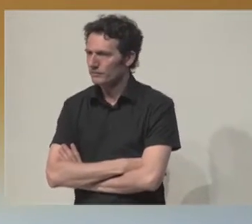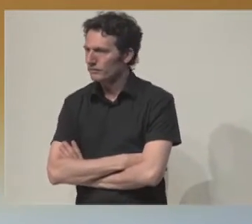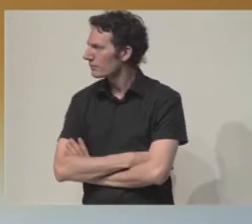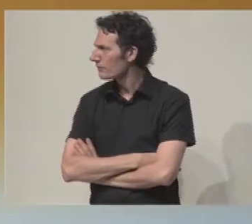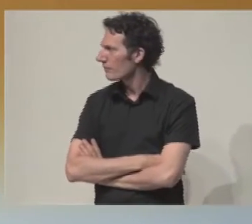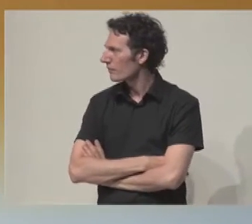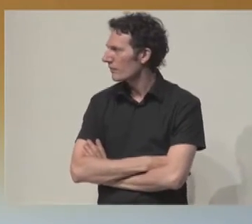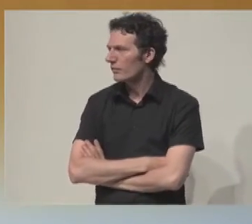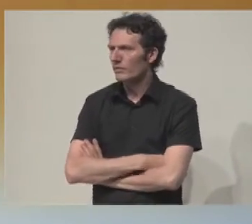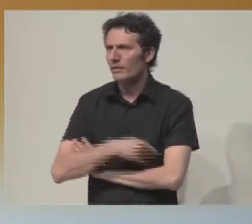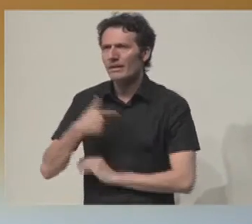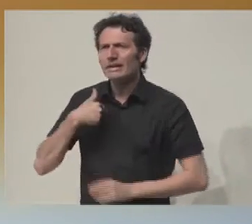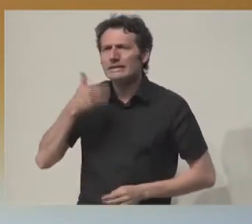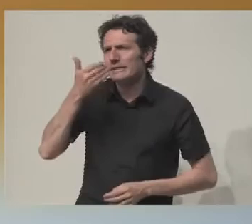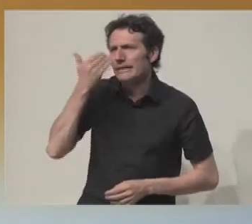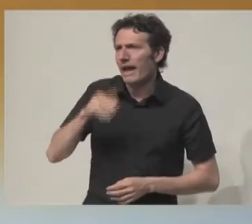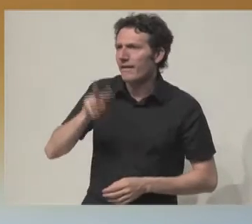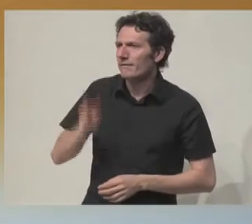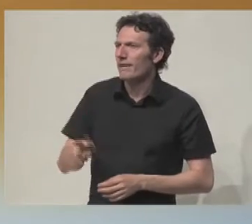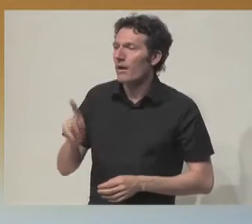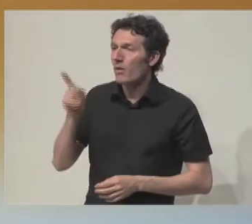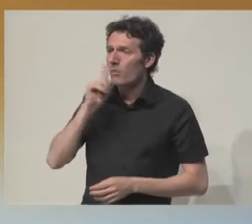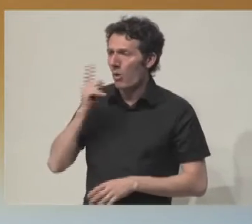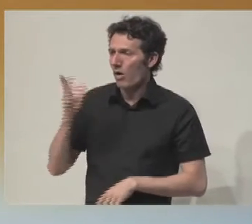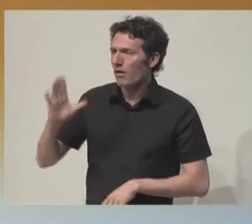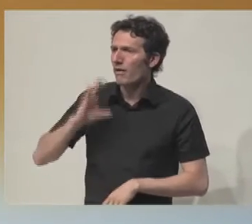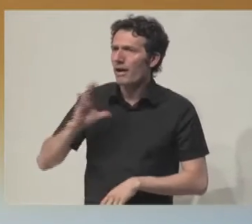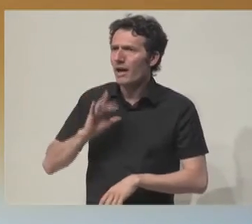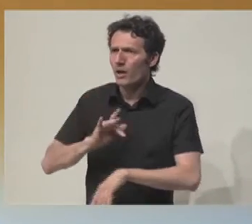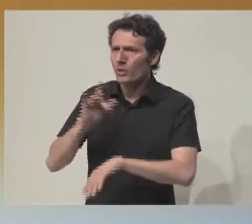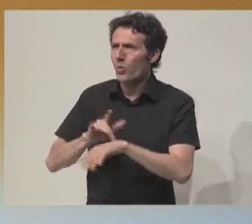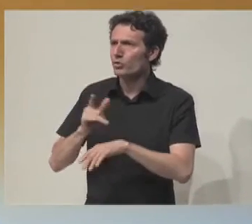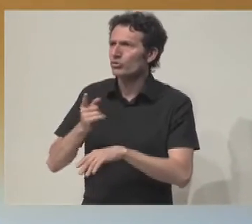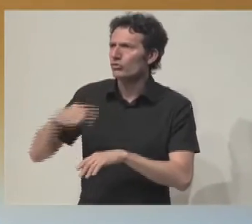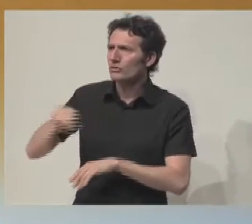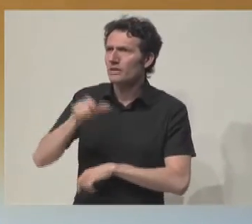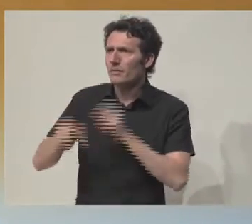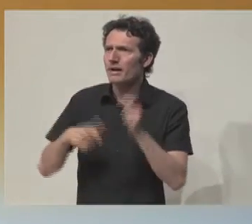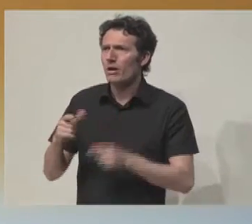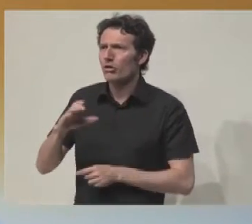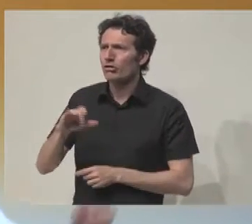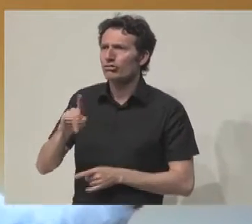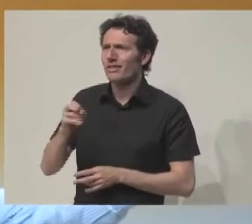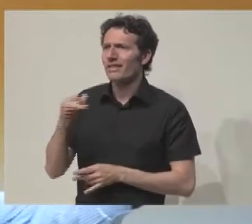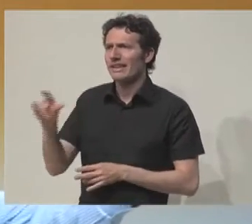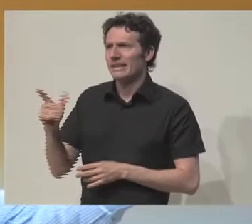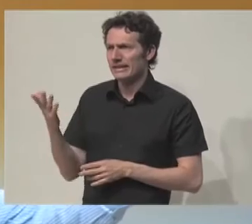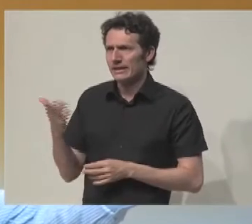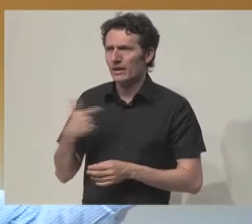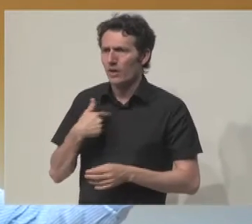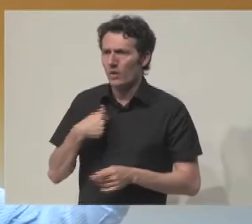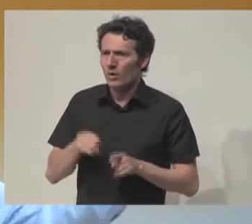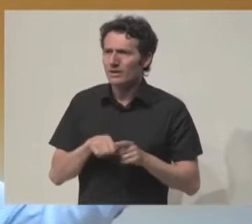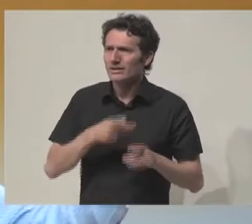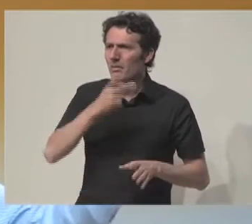et nous ne savons bien puisque nous avons été vous les ch'tis et nous les